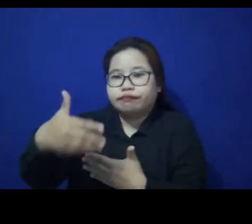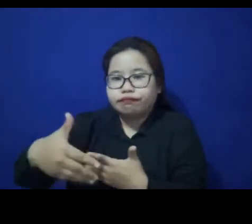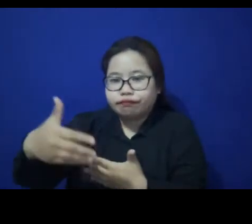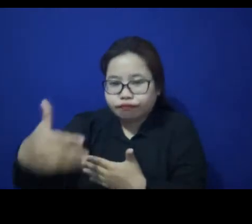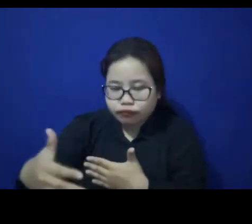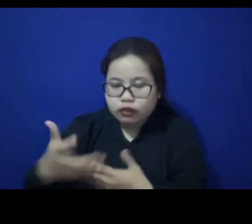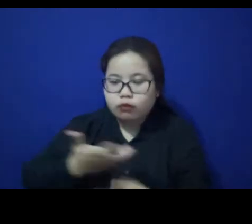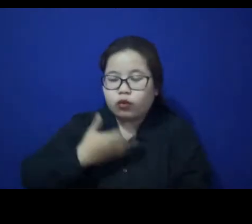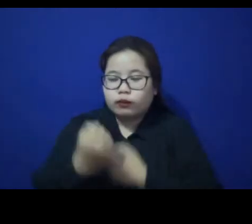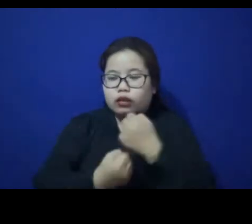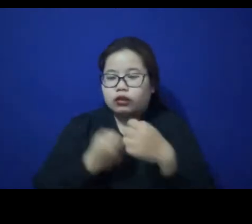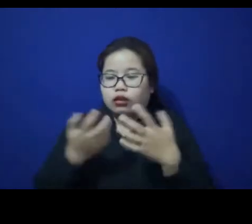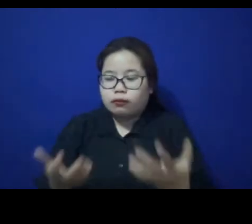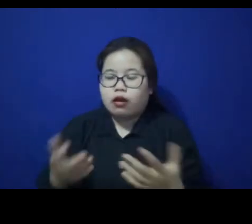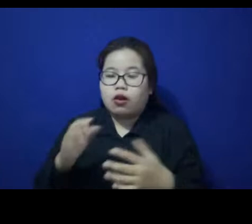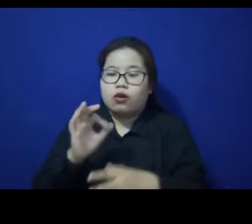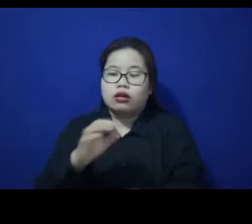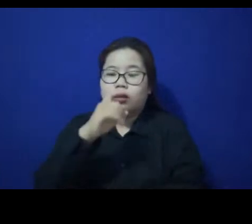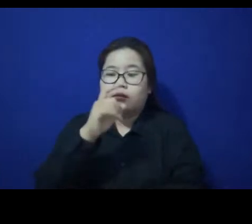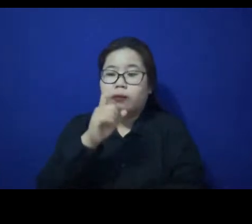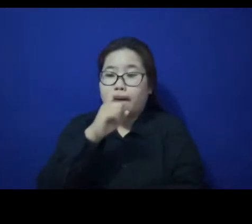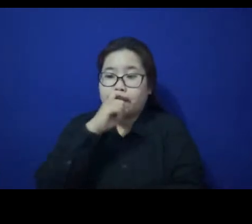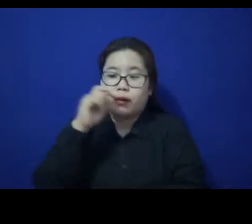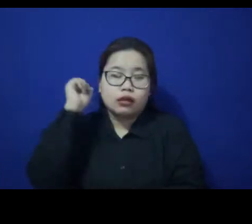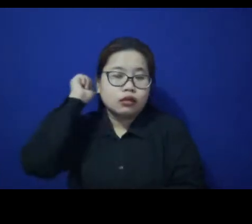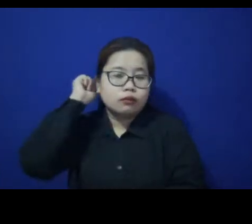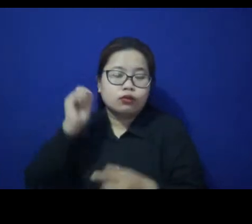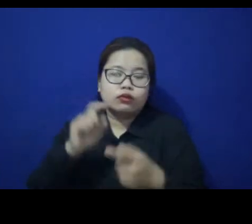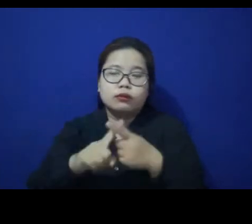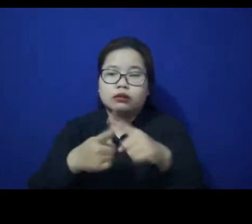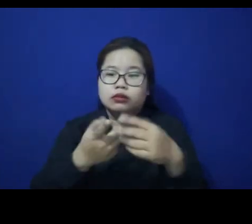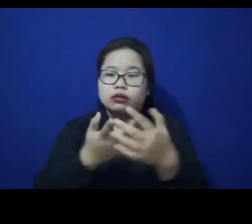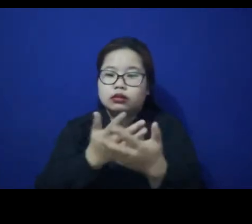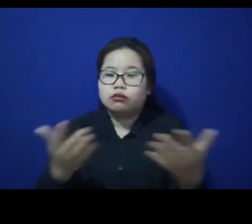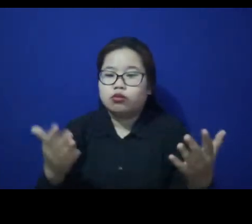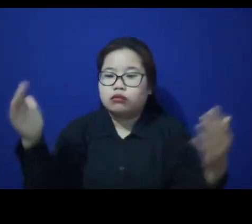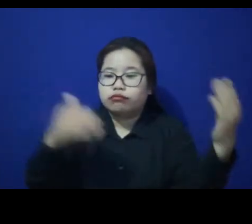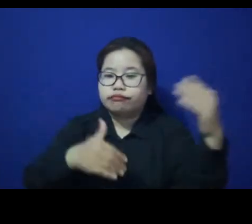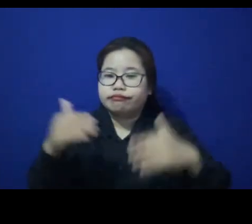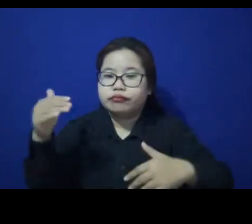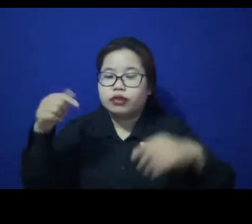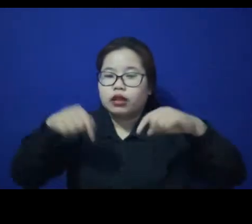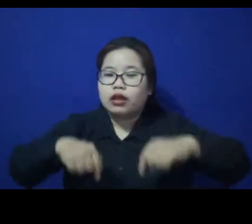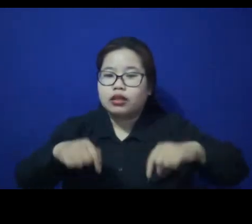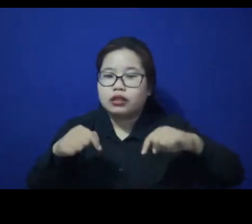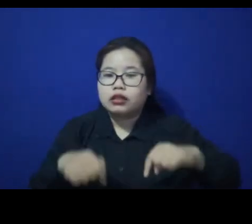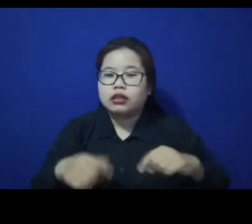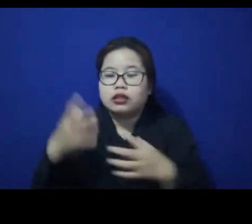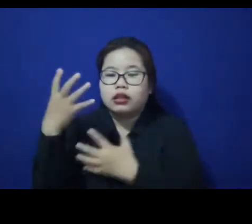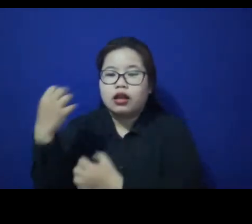Jadi buat Bapak Ibu sekalian, teman-teman sekalian yang hadir hari ini, diharapkan